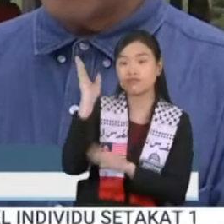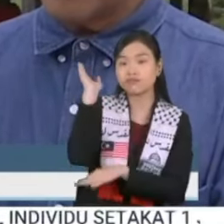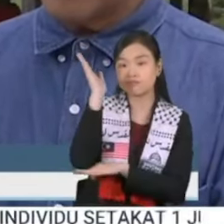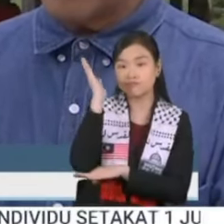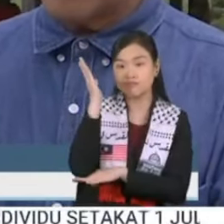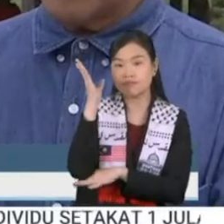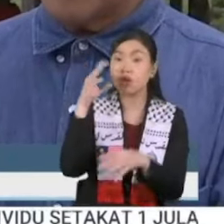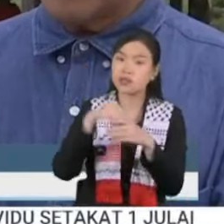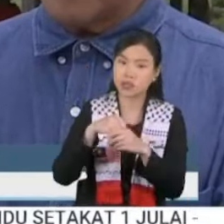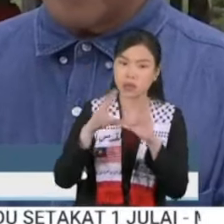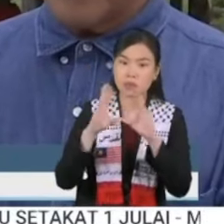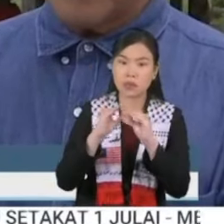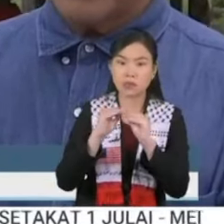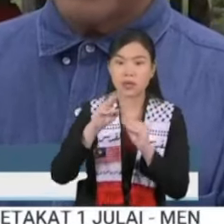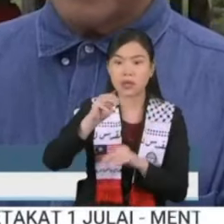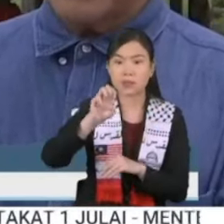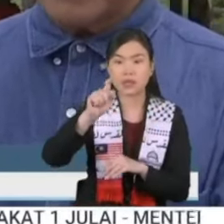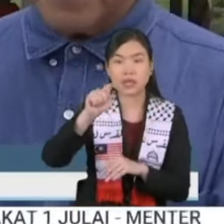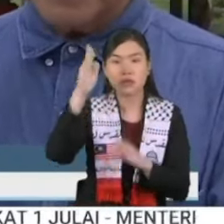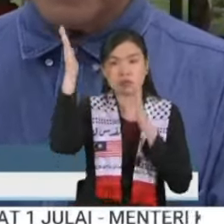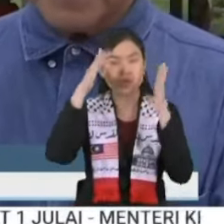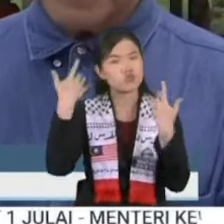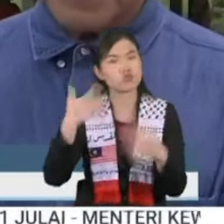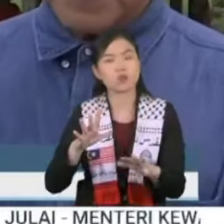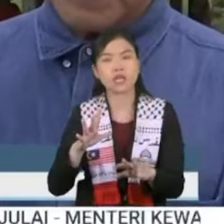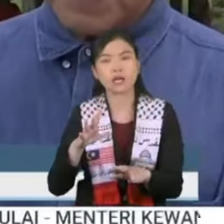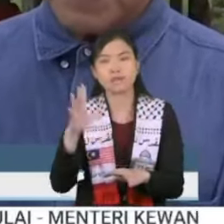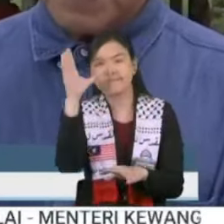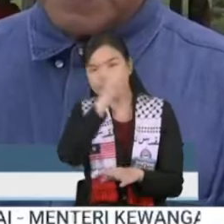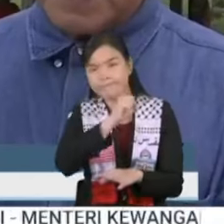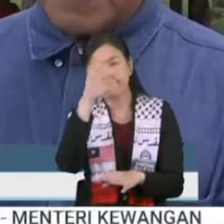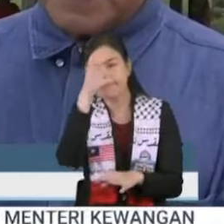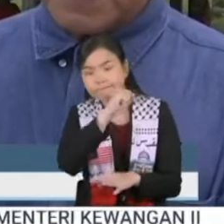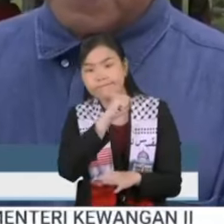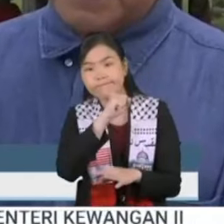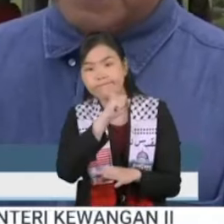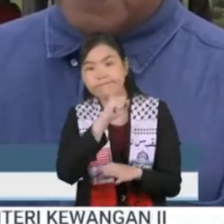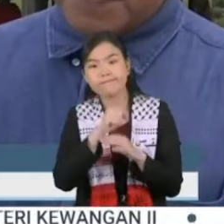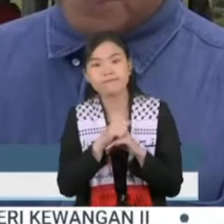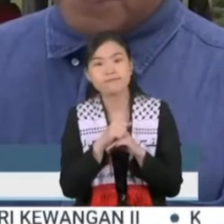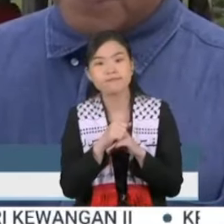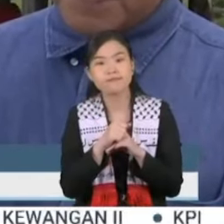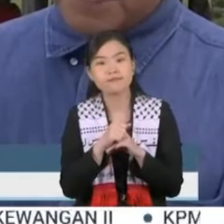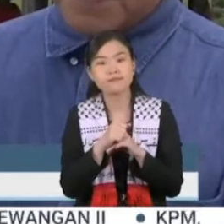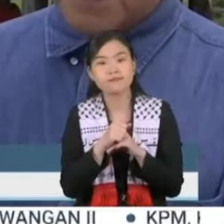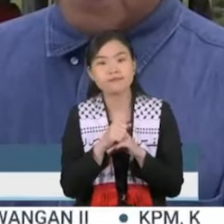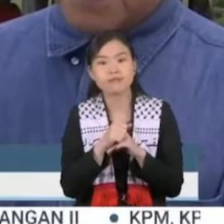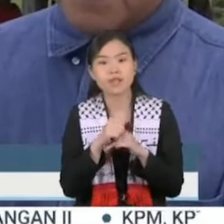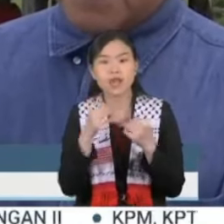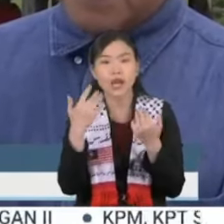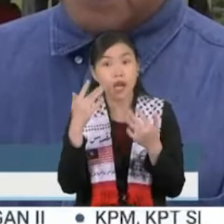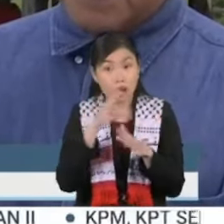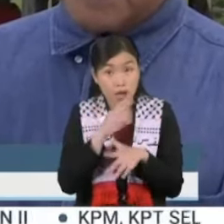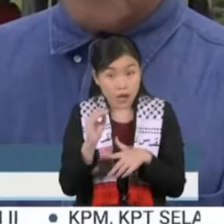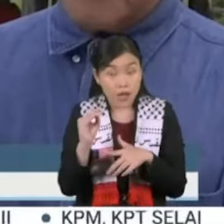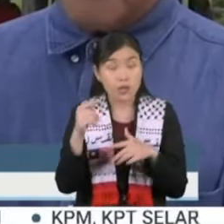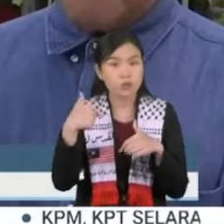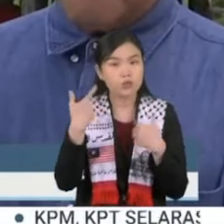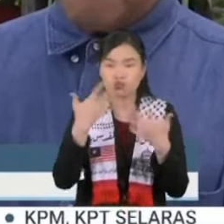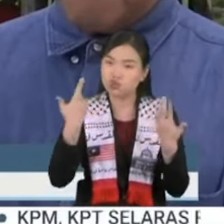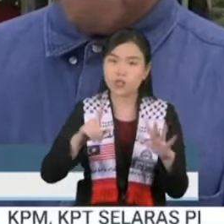mesyuarat tu memang Met Malaysia sudah buat unjuran lah. Dan berdasarkan unjuran itulah kita sudah memulakan gerak kerja kita